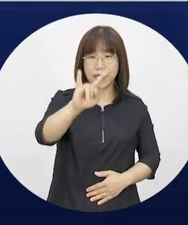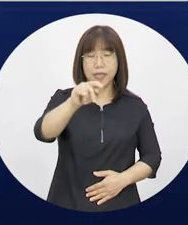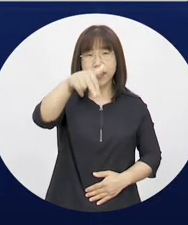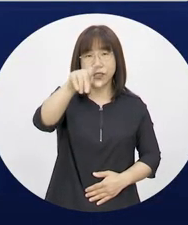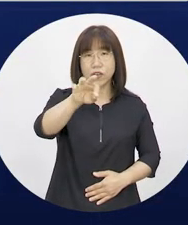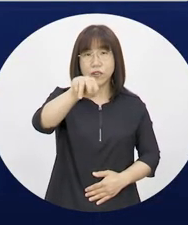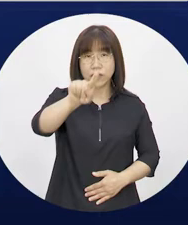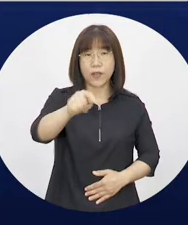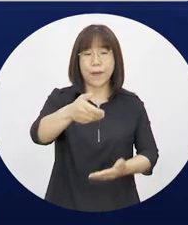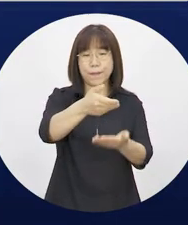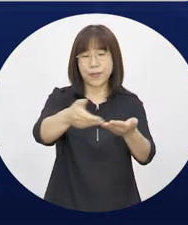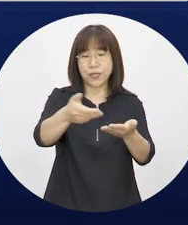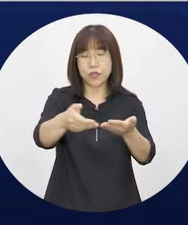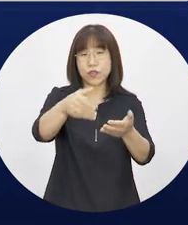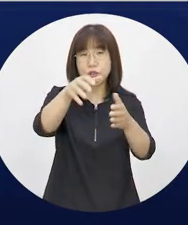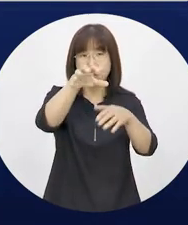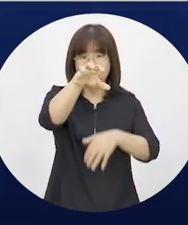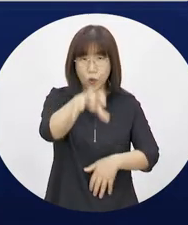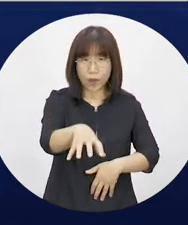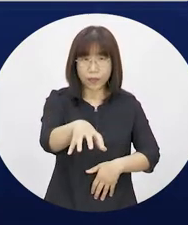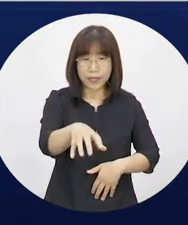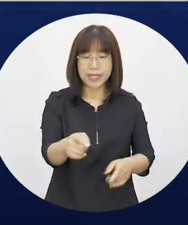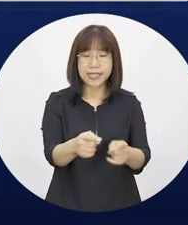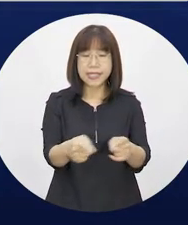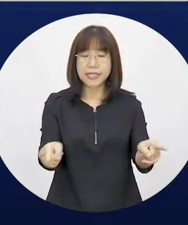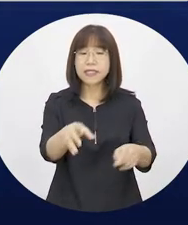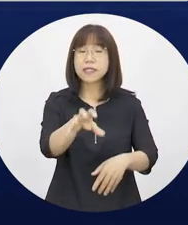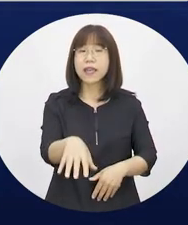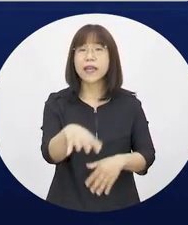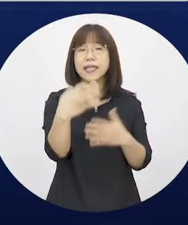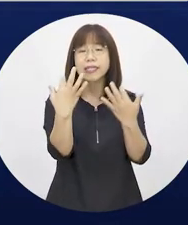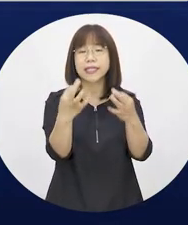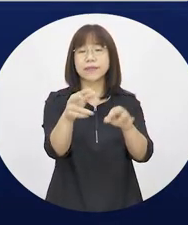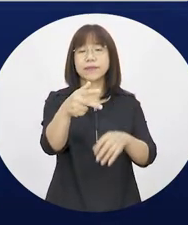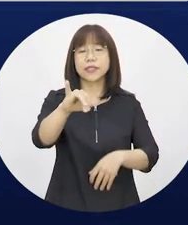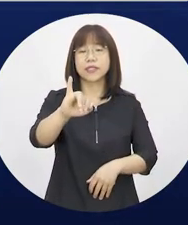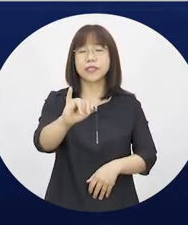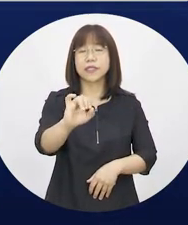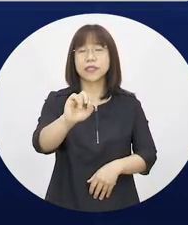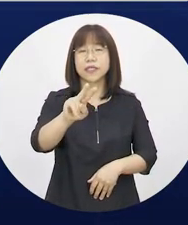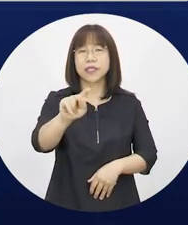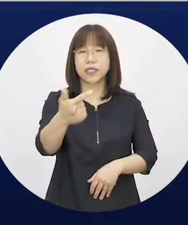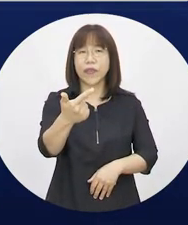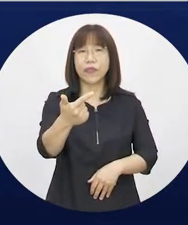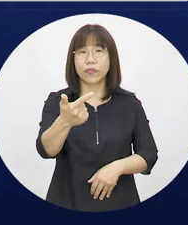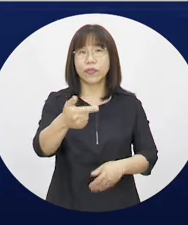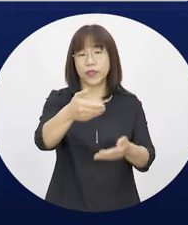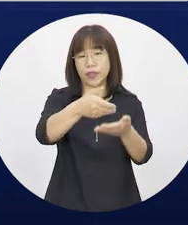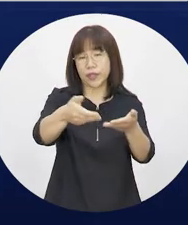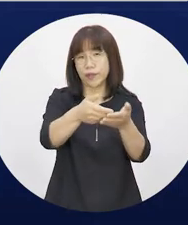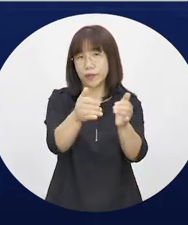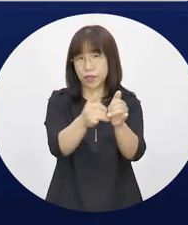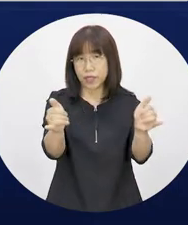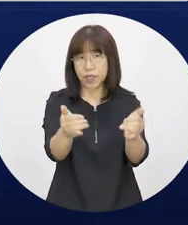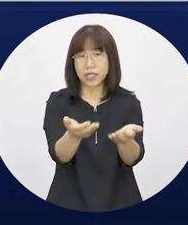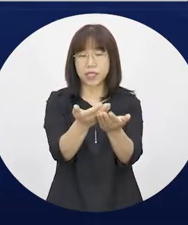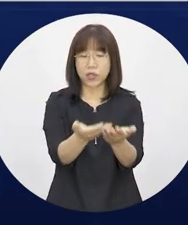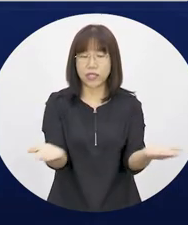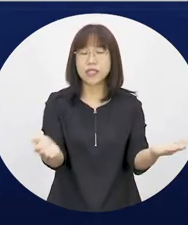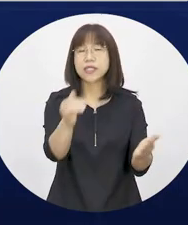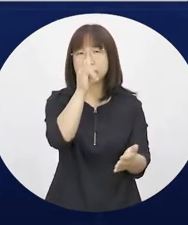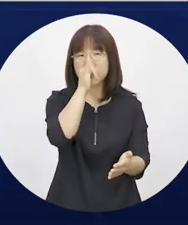겸재정선미술관 1층 제2기획전시실에서 김지연 작가의 개인전 보통의 의자들이 오는 9월